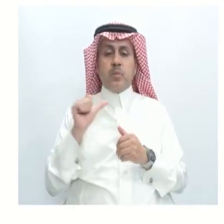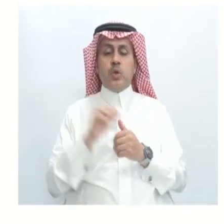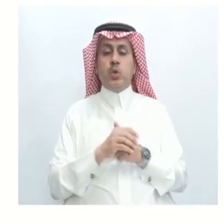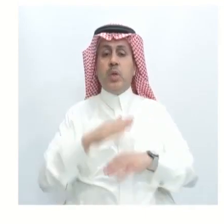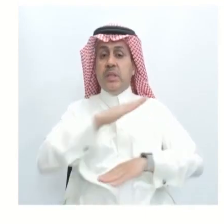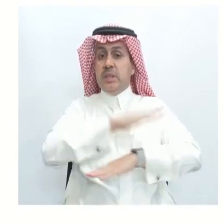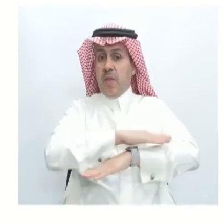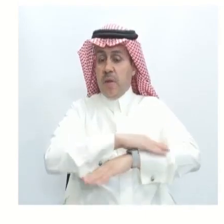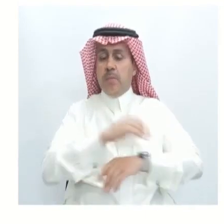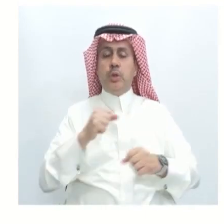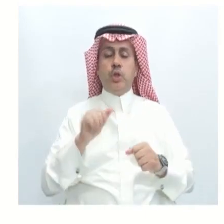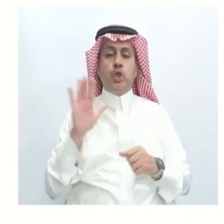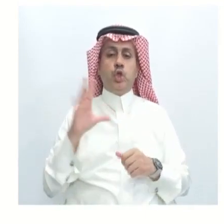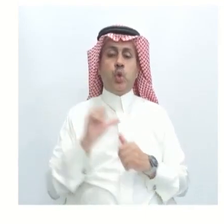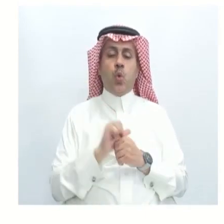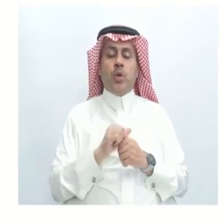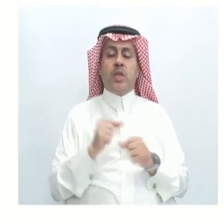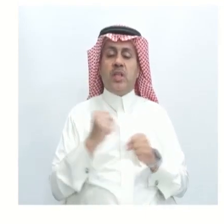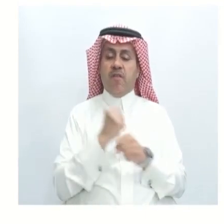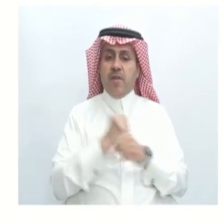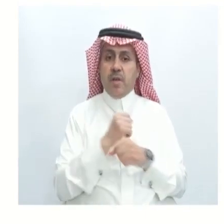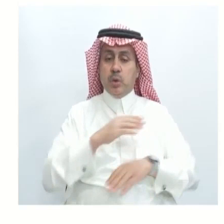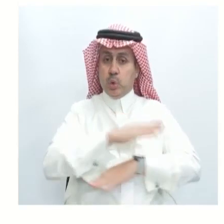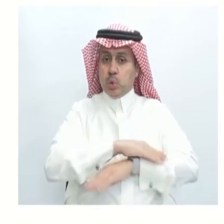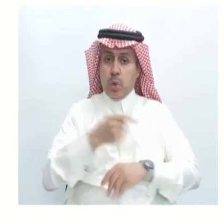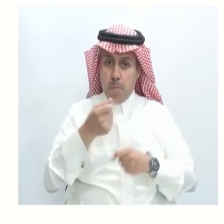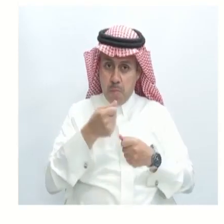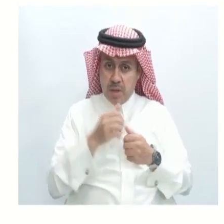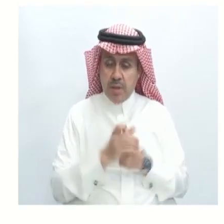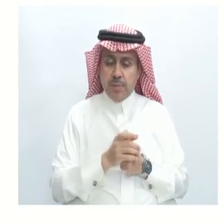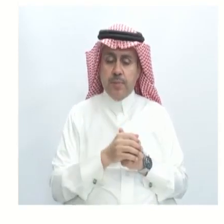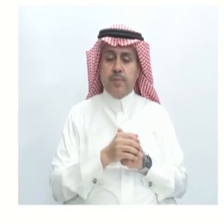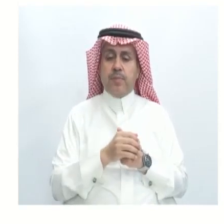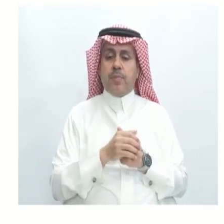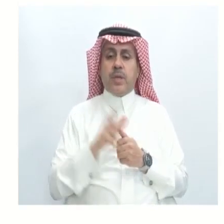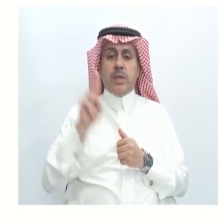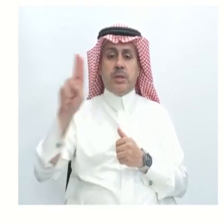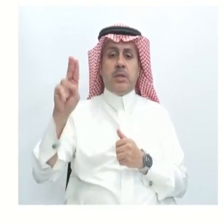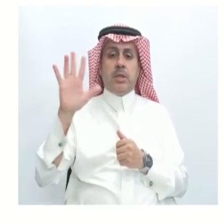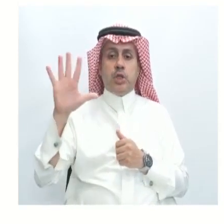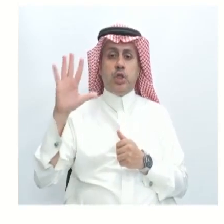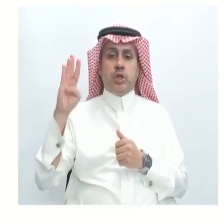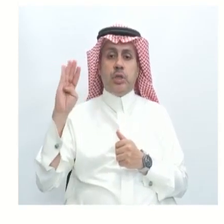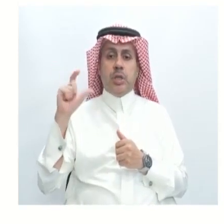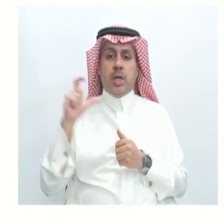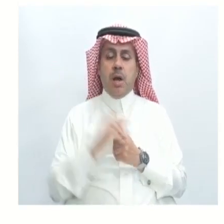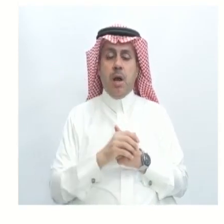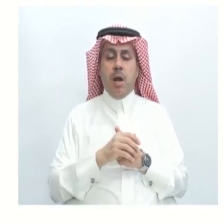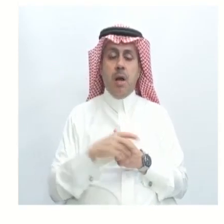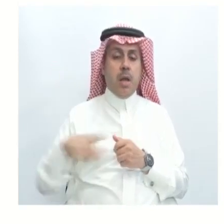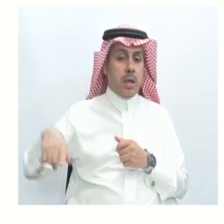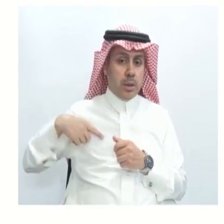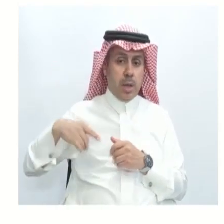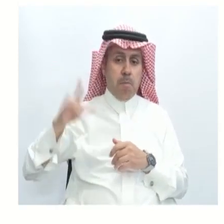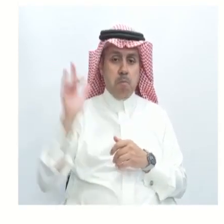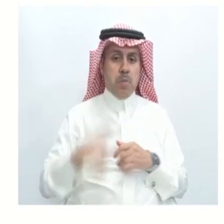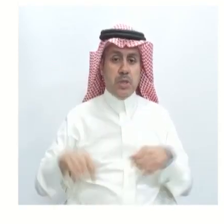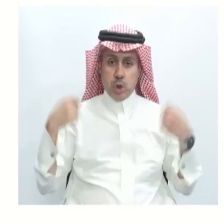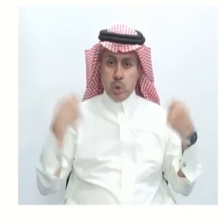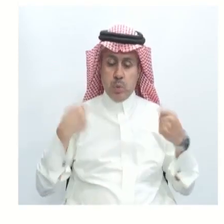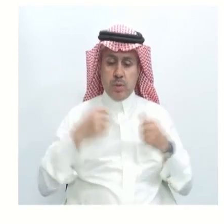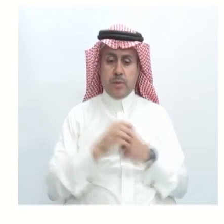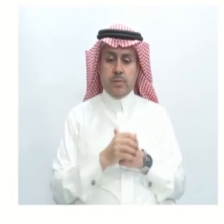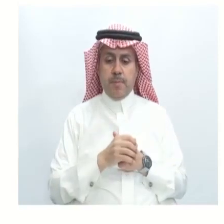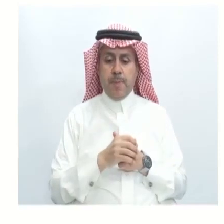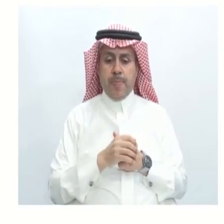التنفيذيه الشؤون الماليه رئاسه مجلس الوزراء التشكيلات الاداريه لمجلس الوزراء فهذا